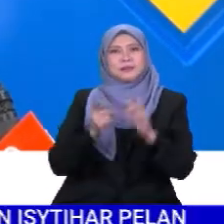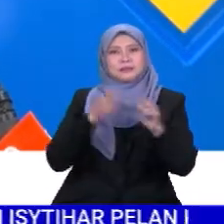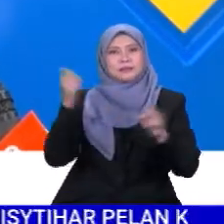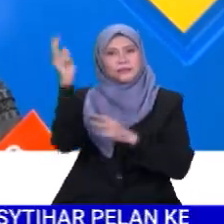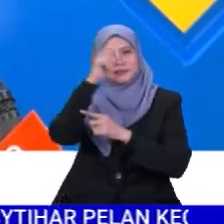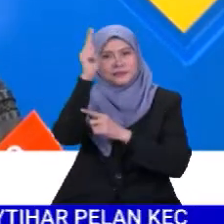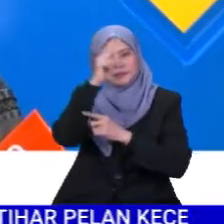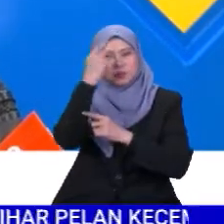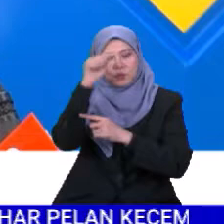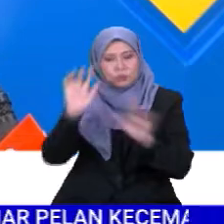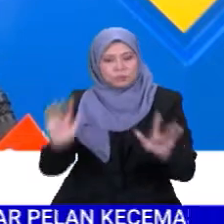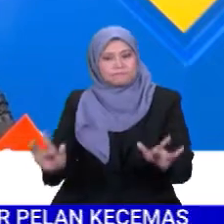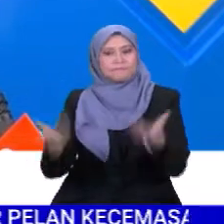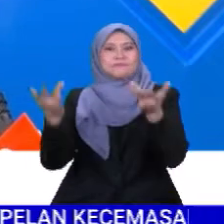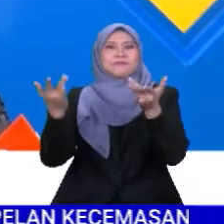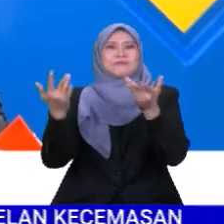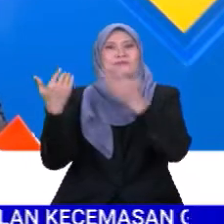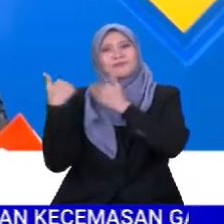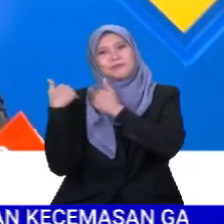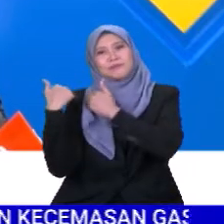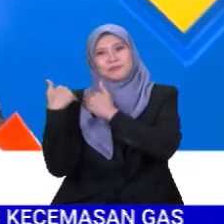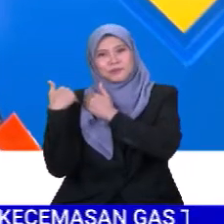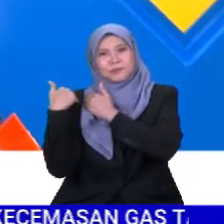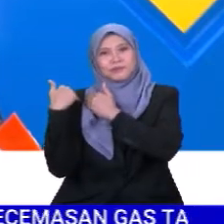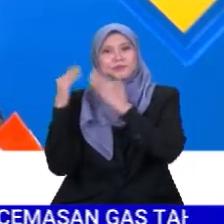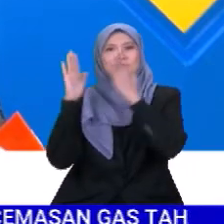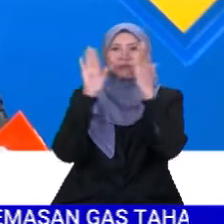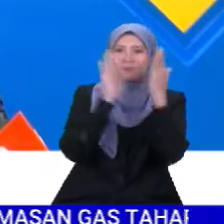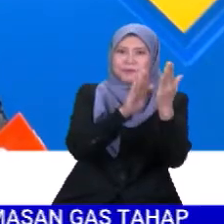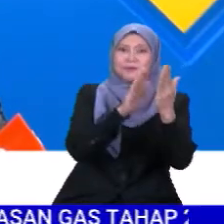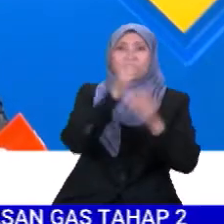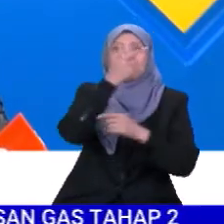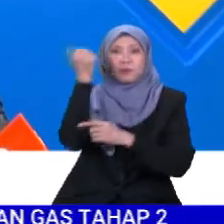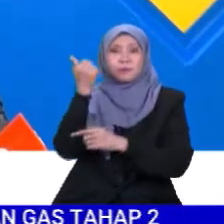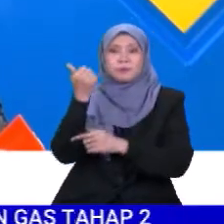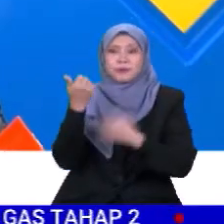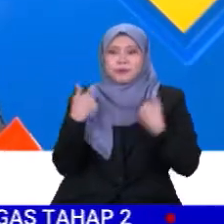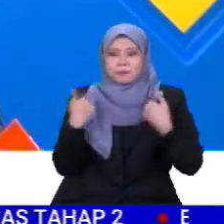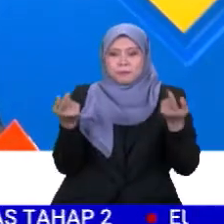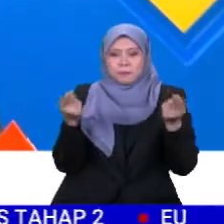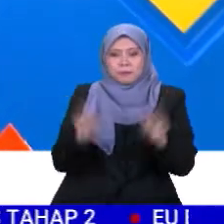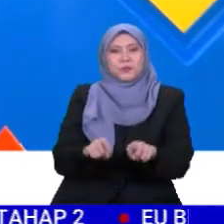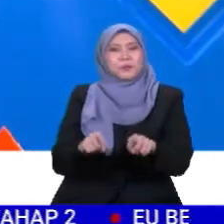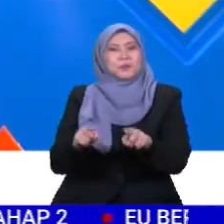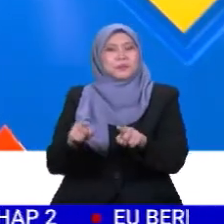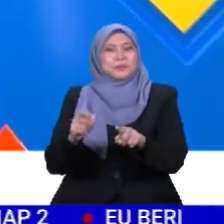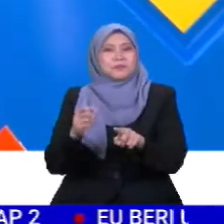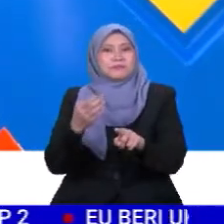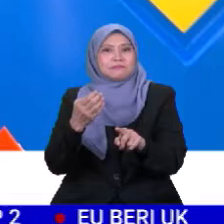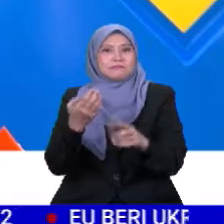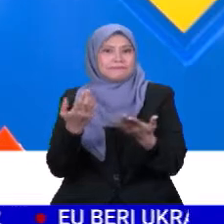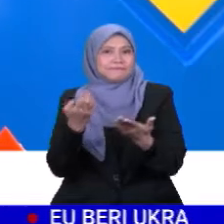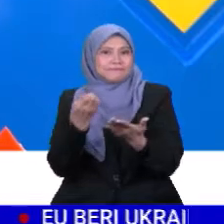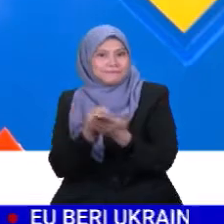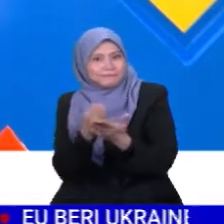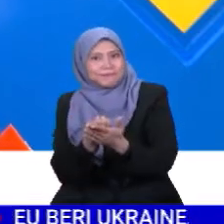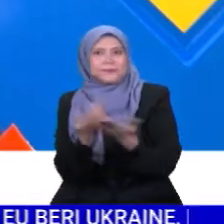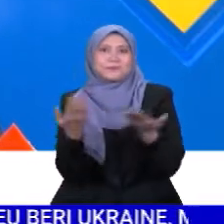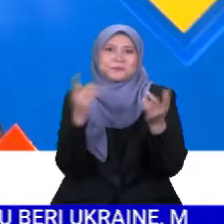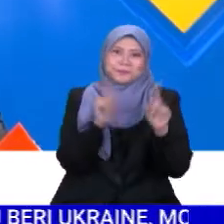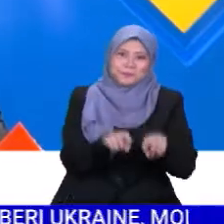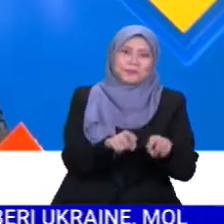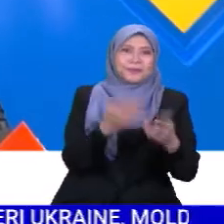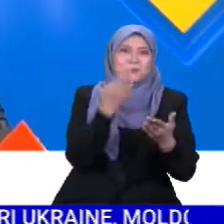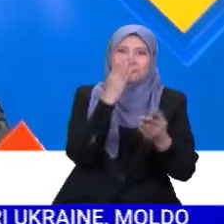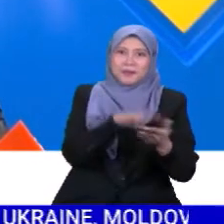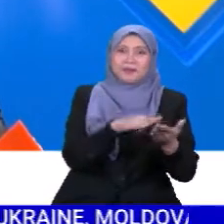kerajaan untuk meringankan beban yang dihadapi akibat daripada satu episod tertentu. Itu kena faham dulu. Ya, dan